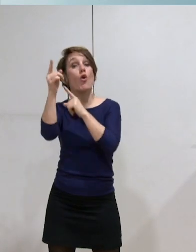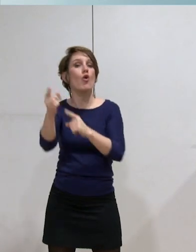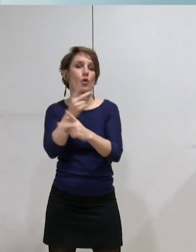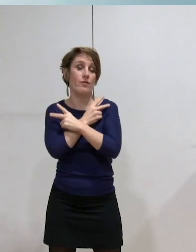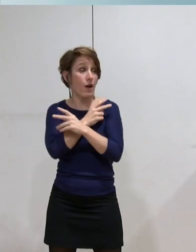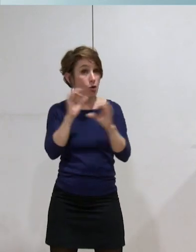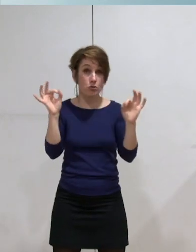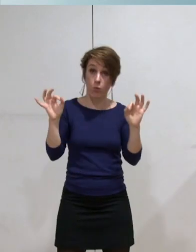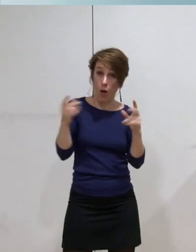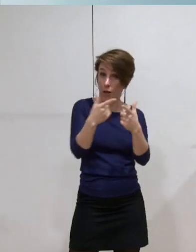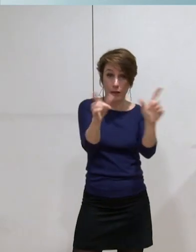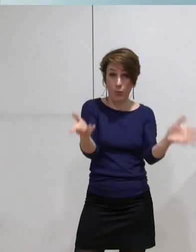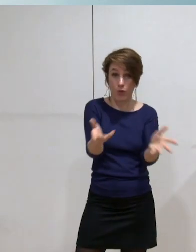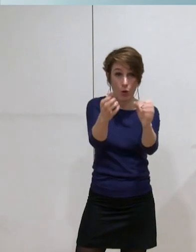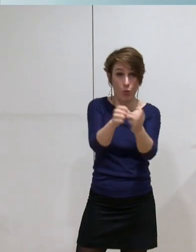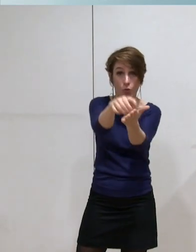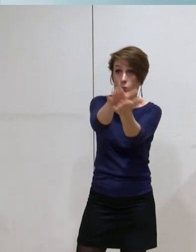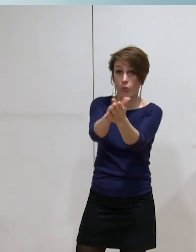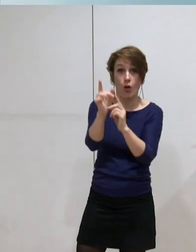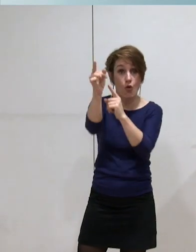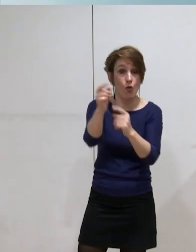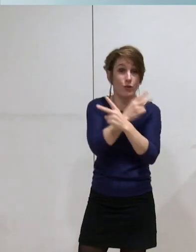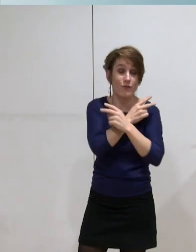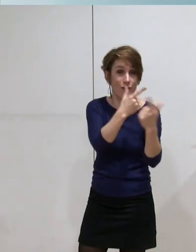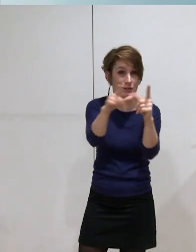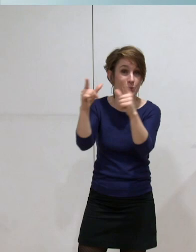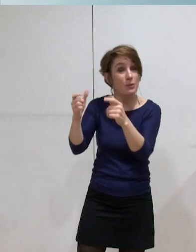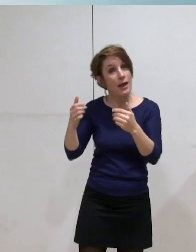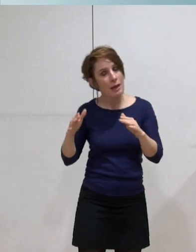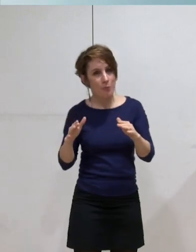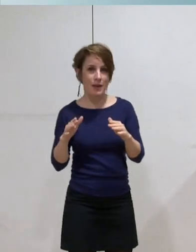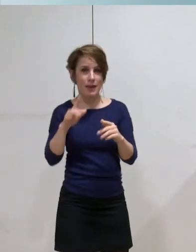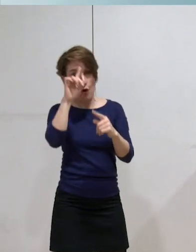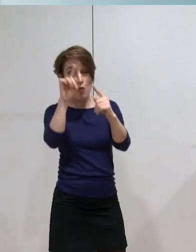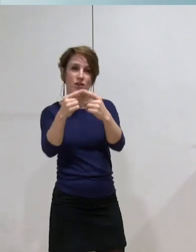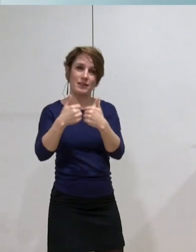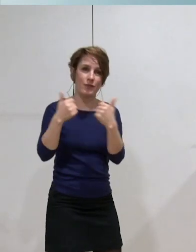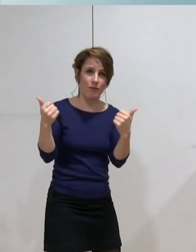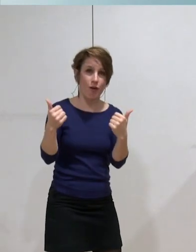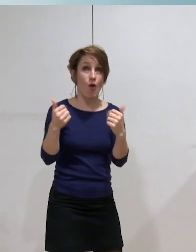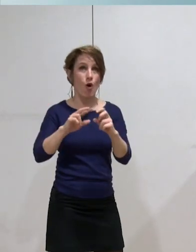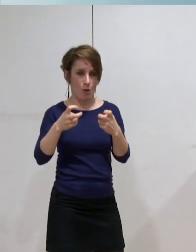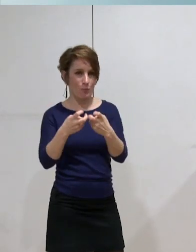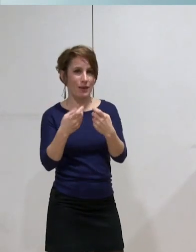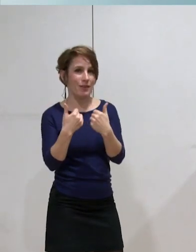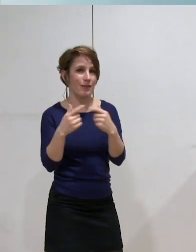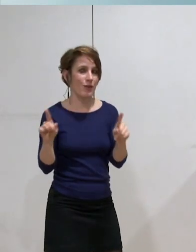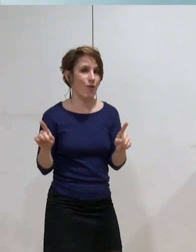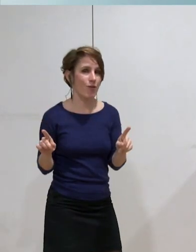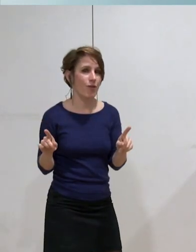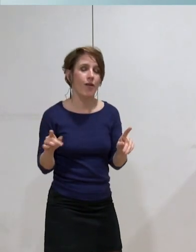vacances bon mais c'est ni les mêmes enjeux ni les mêmes montants j'avoue que je préfère encore une fois